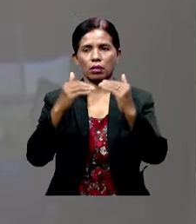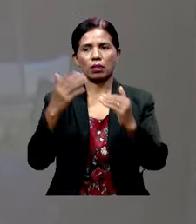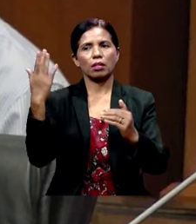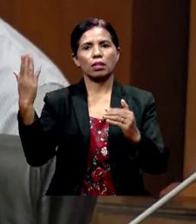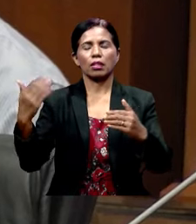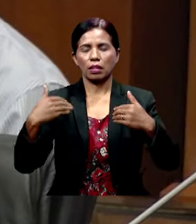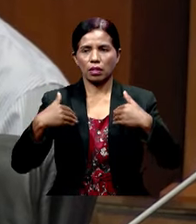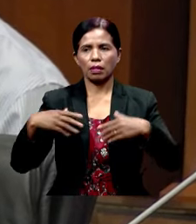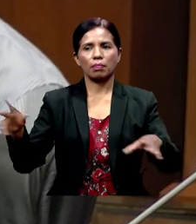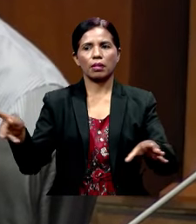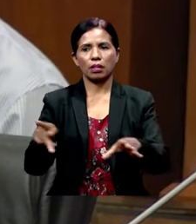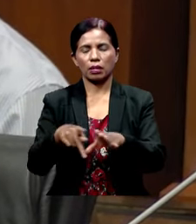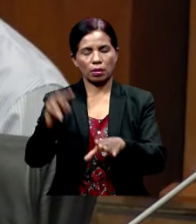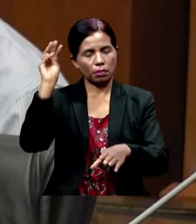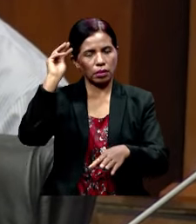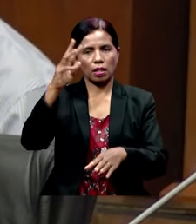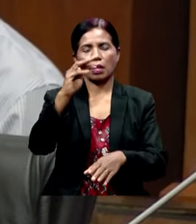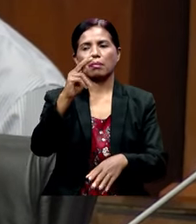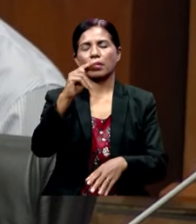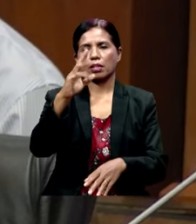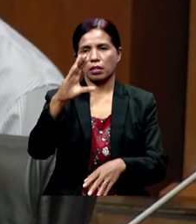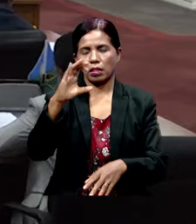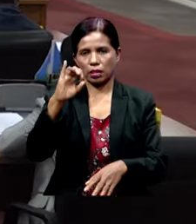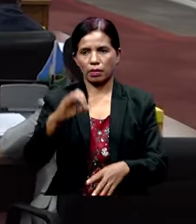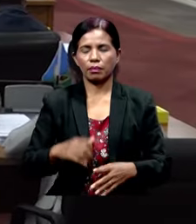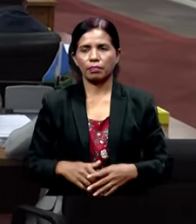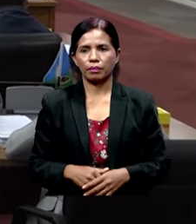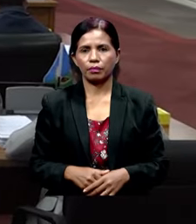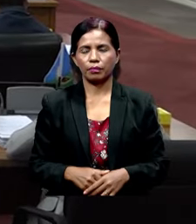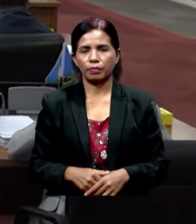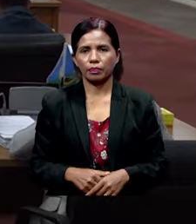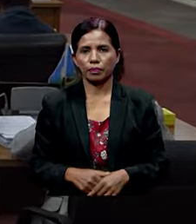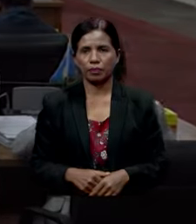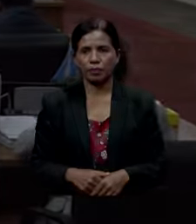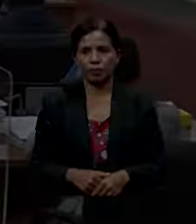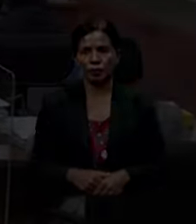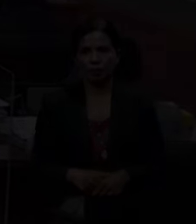marka mos presença husi ministro komersio no industria. Lauro Xavier, Lamberto da Silva, GMN.